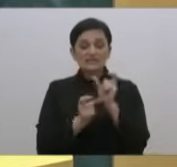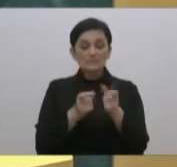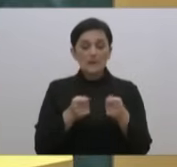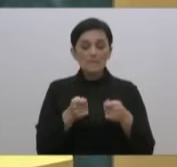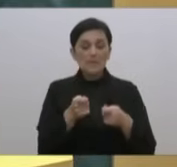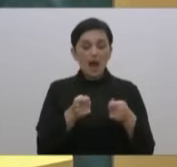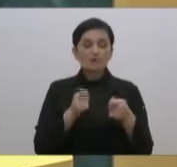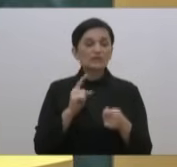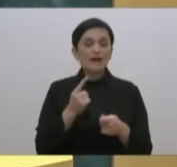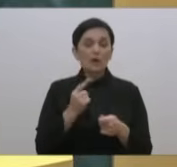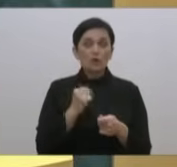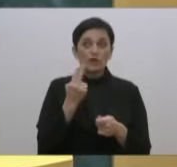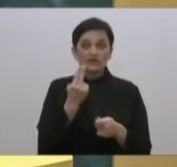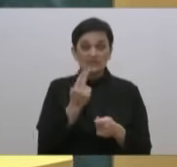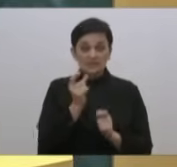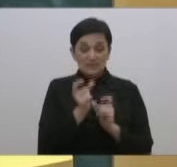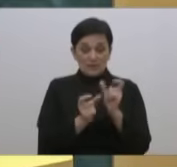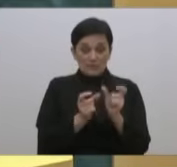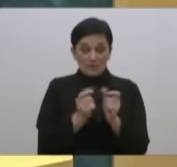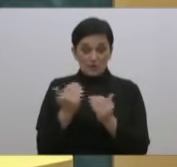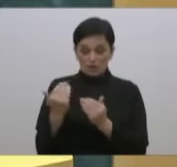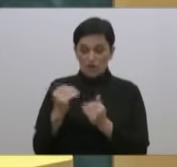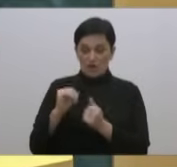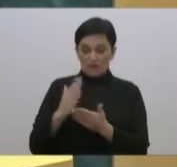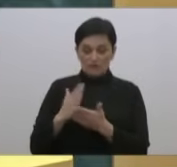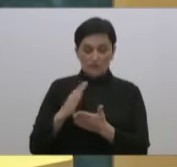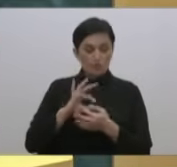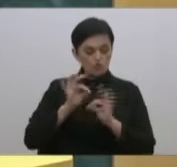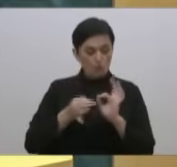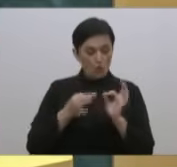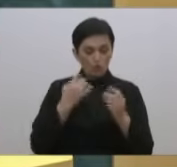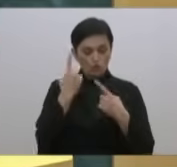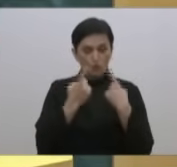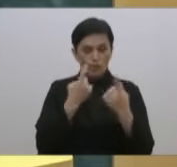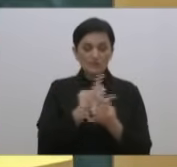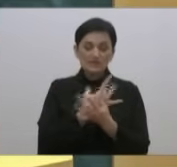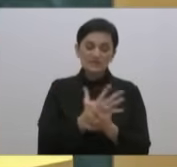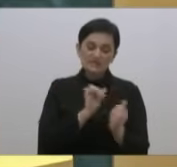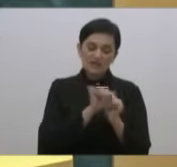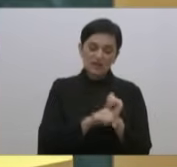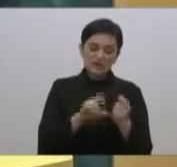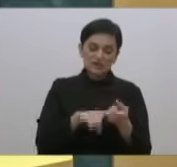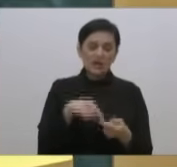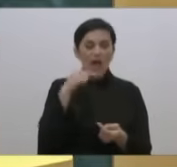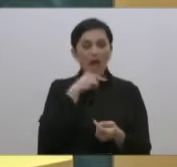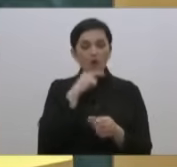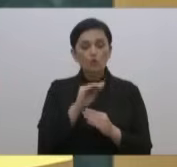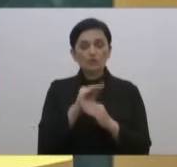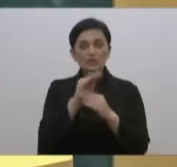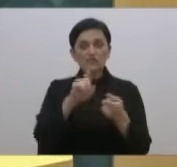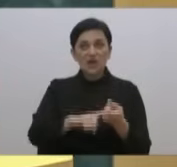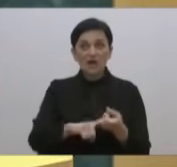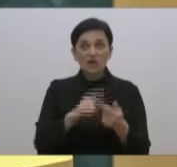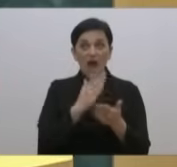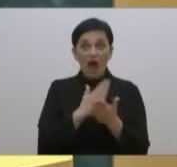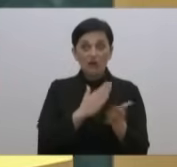მანიპულაცია. ეხლა რატო? ციფრი როდესაც ჩვენ სკენარი, როდესაც კონკრეტული მონაცემი სიღარიბის დაძლევასთან დაკავშირებით, ეკონომიკურ ზრდასთან